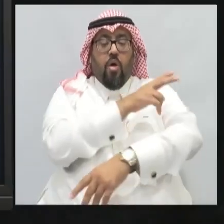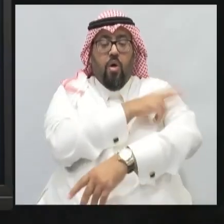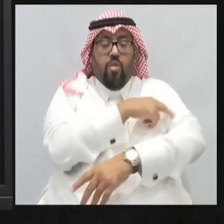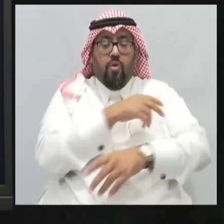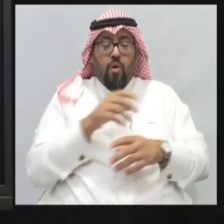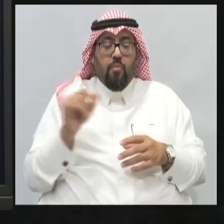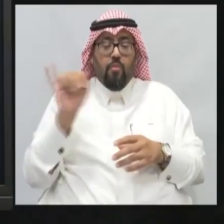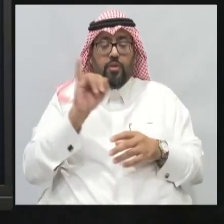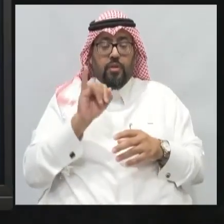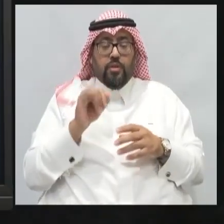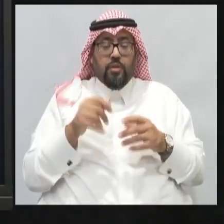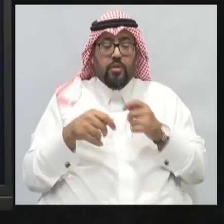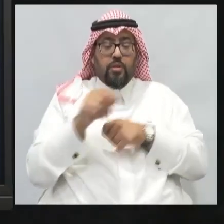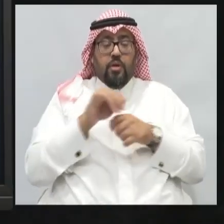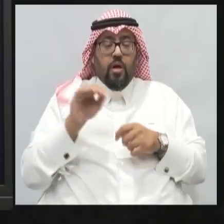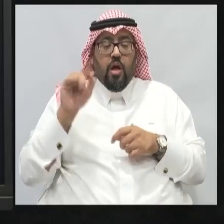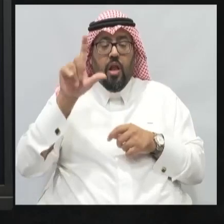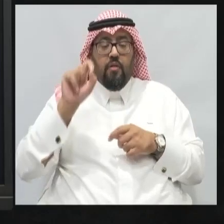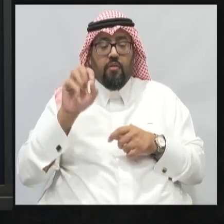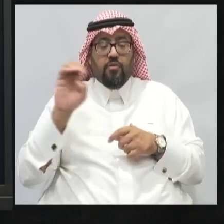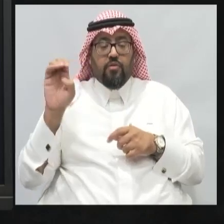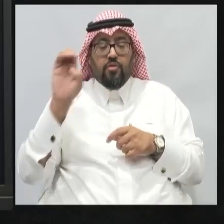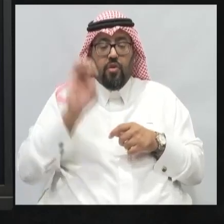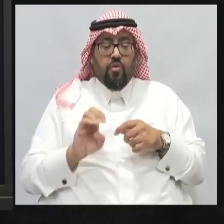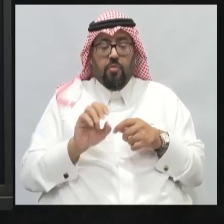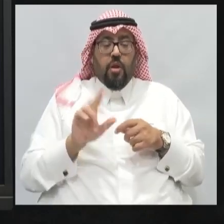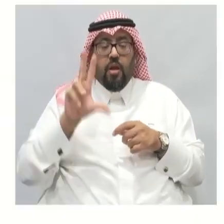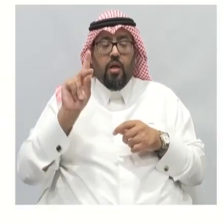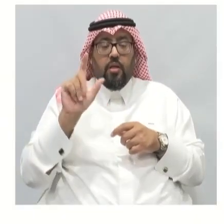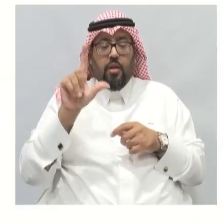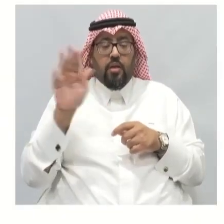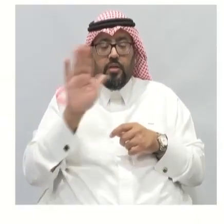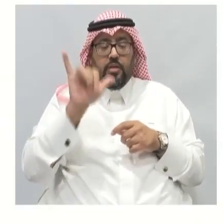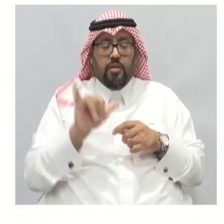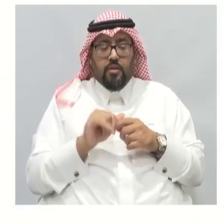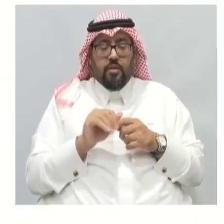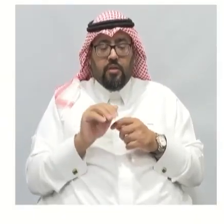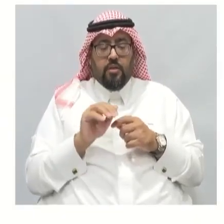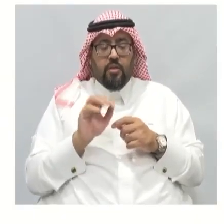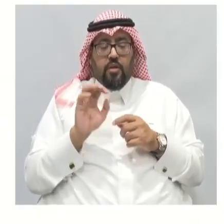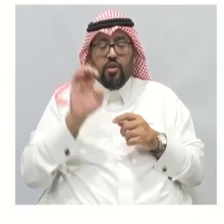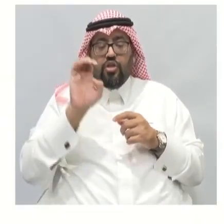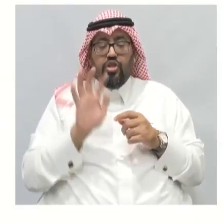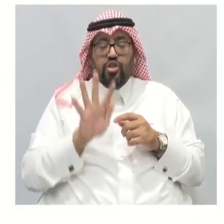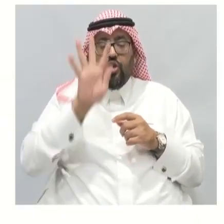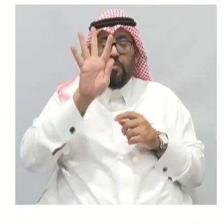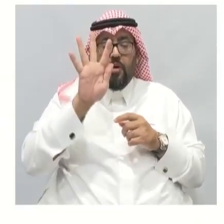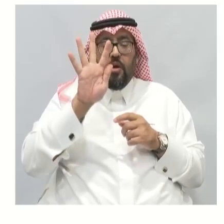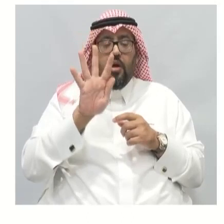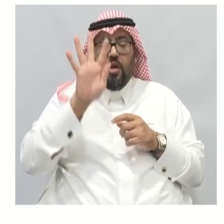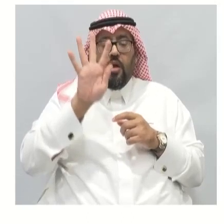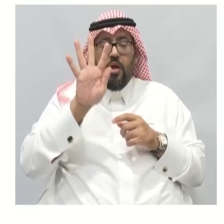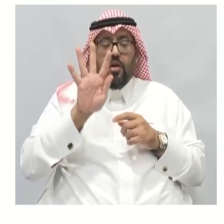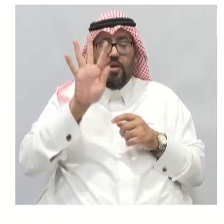منظمه حلف جنوب الاطلسي احسنتم العباره خاطئه لانها شمال جنوب